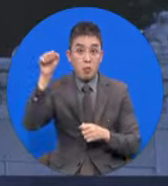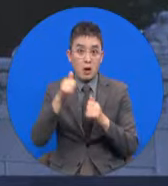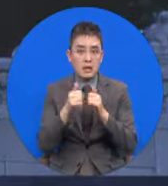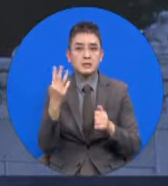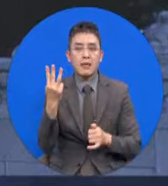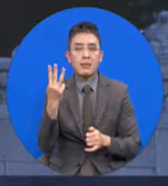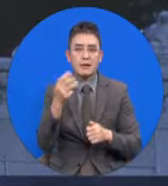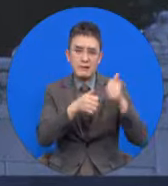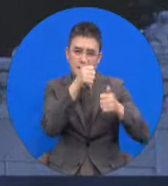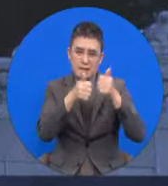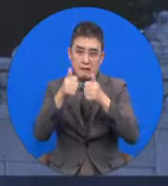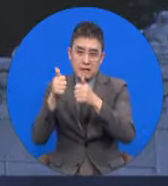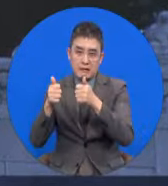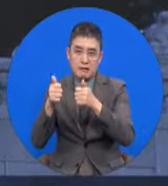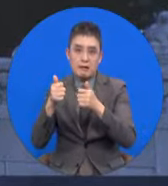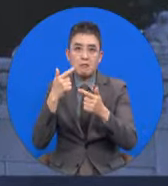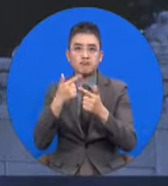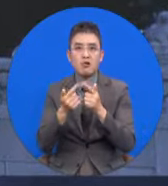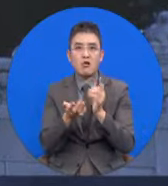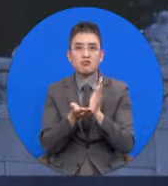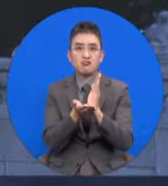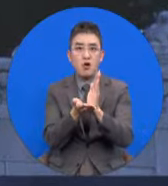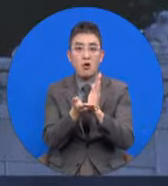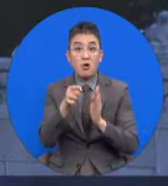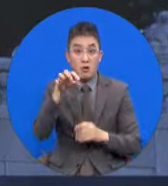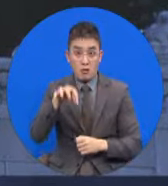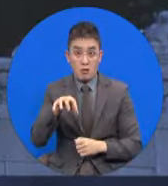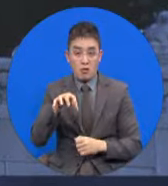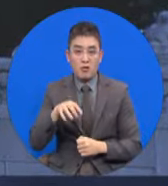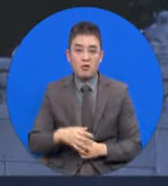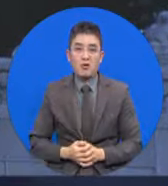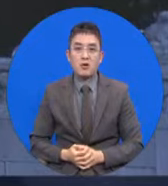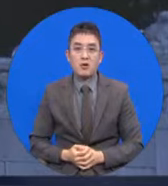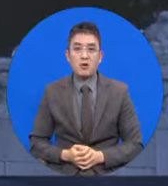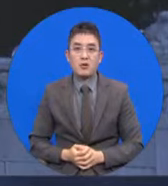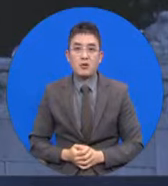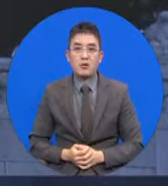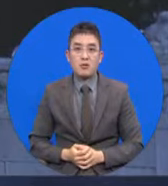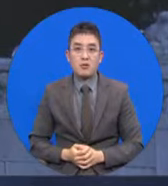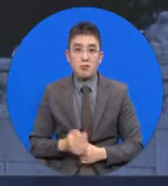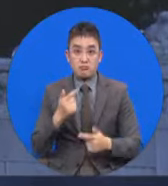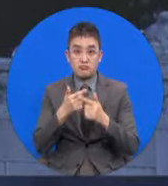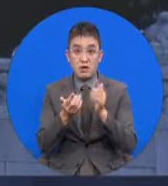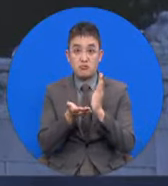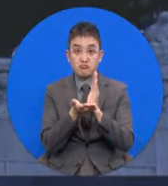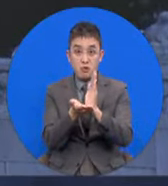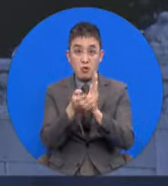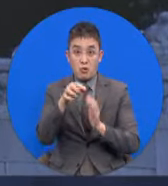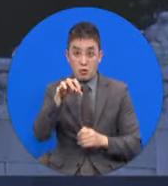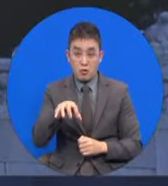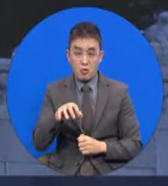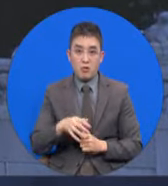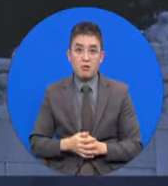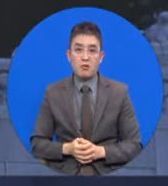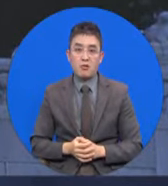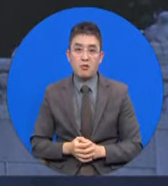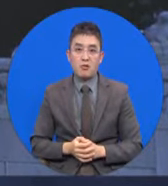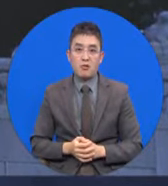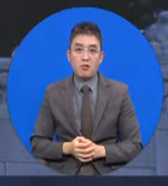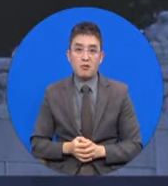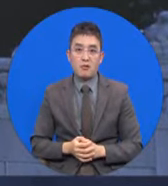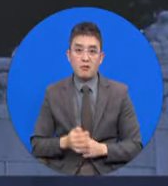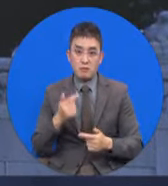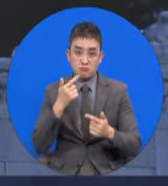3파전 양상으로 지금 이 부산 수영이 흘러가고 있거든요. 정혁진 변호사님. 네네. 그런데 이 부산 수영구는요.